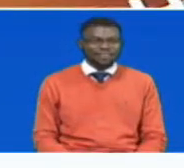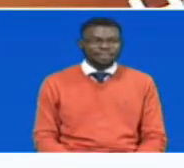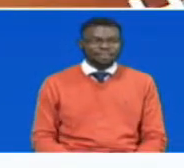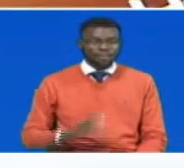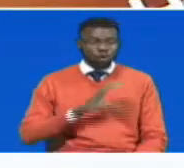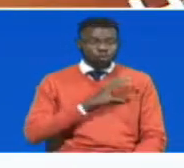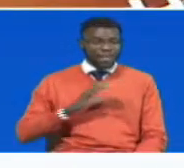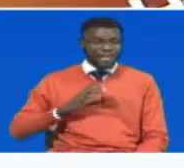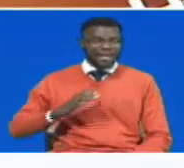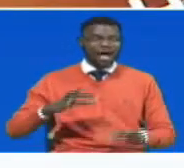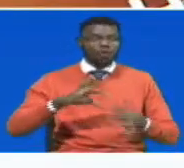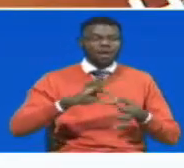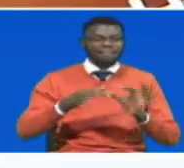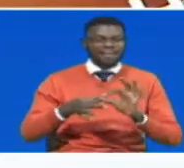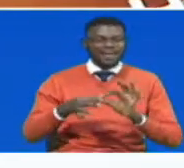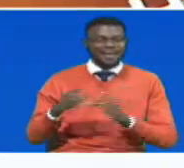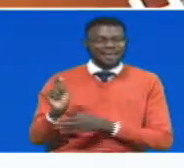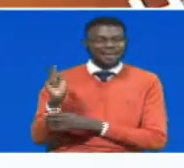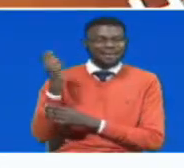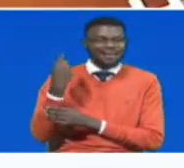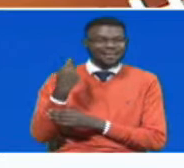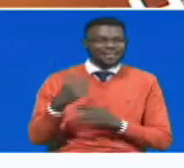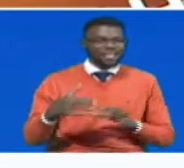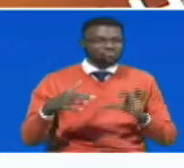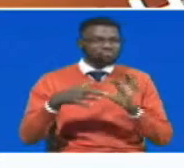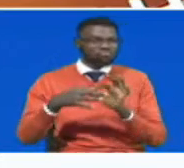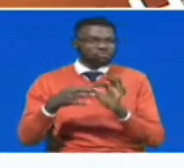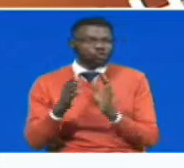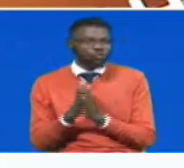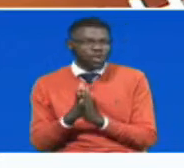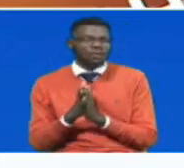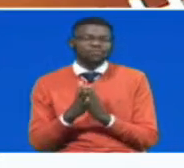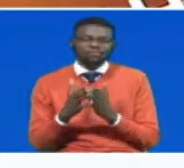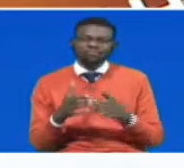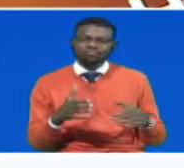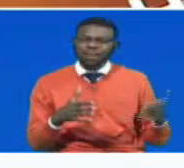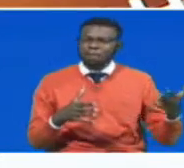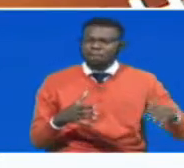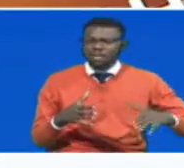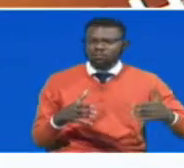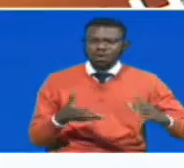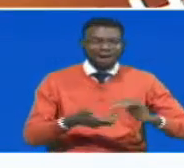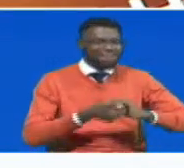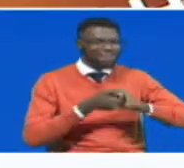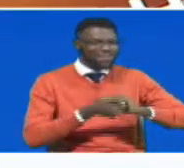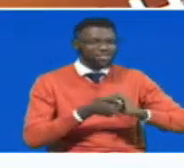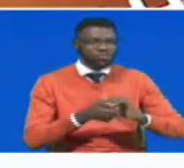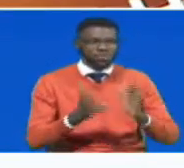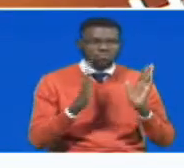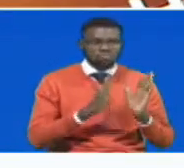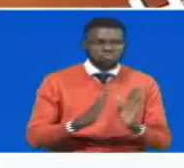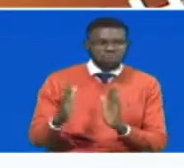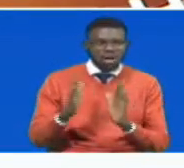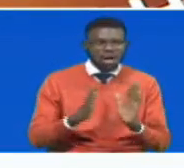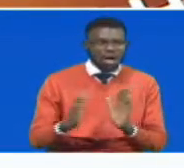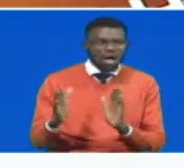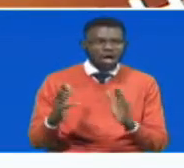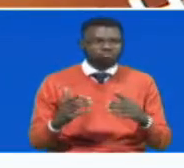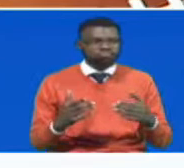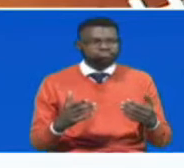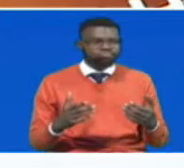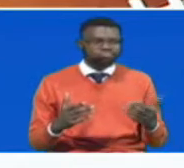Kamati ya Olimpiki nchini kwa ushirikiano na shirikisho la mchezo wa vikapu hapa Kenya imeandaa mchujo wa vikapu